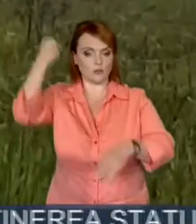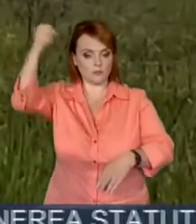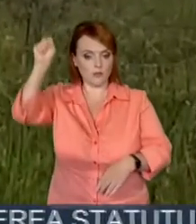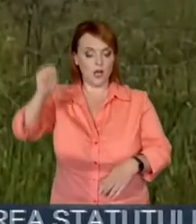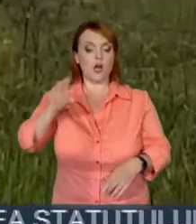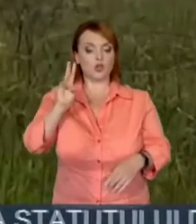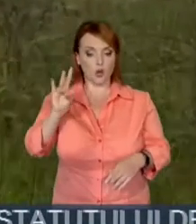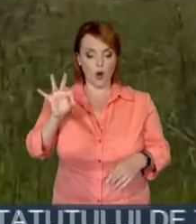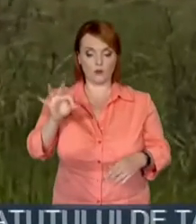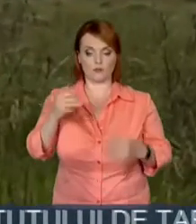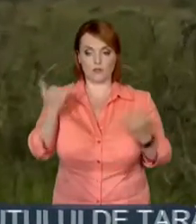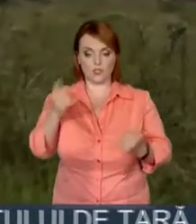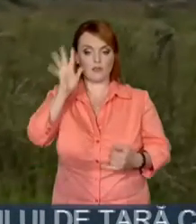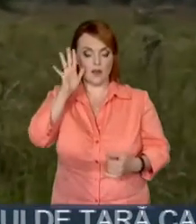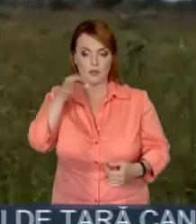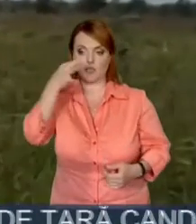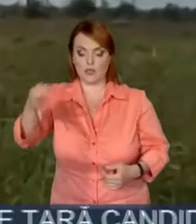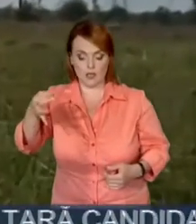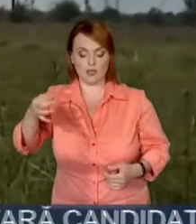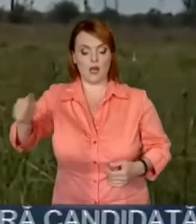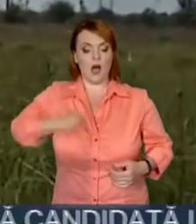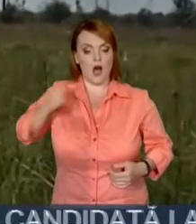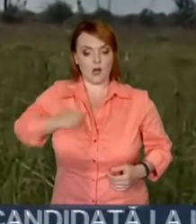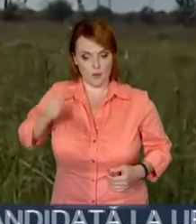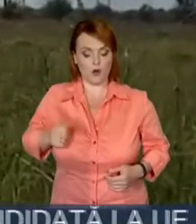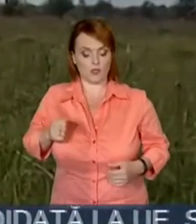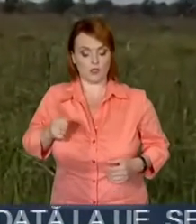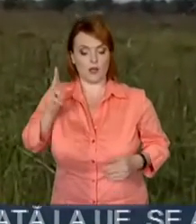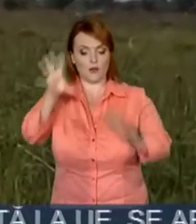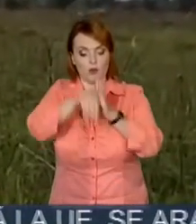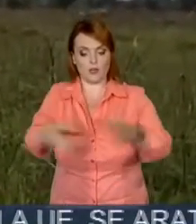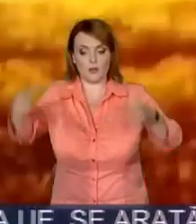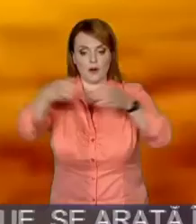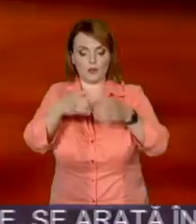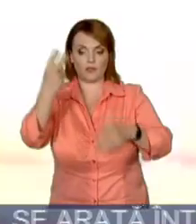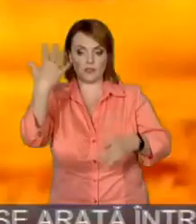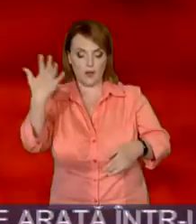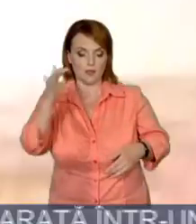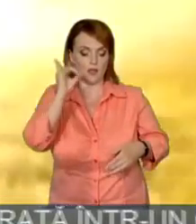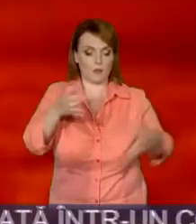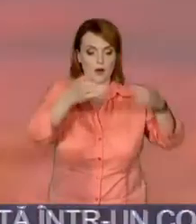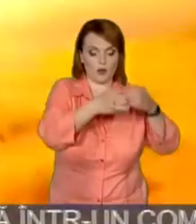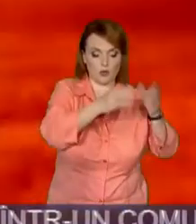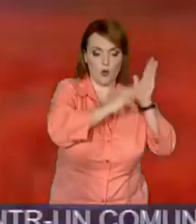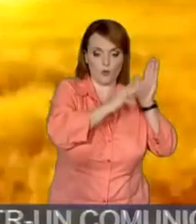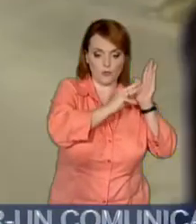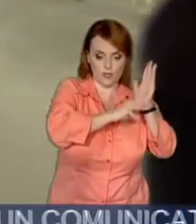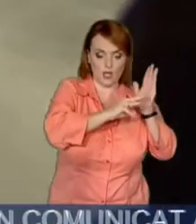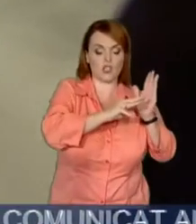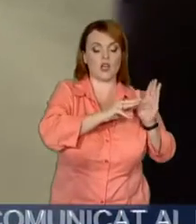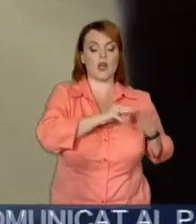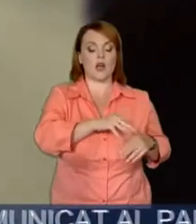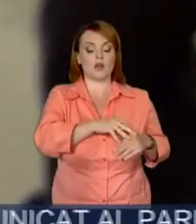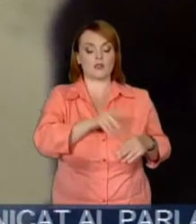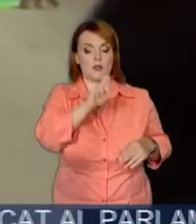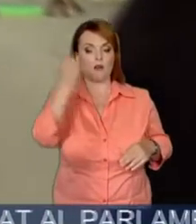dar este timpul să le mulțumim brigăzii 25 aeroportoare, brigăzii 92 mecanizate și brigăzii 80 de asalt aerian